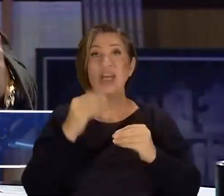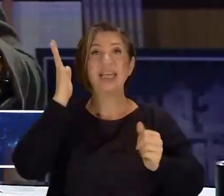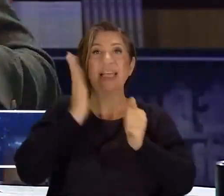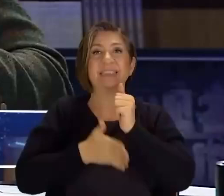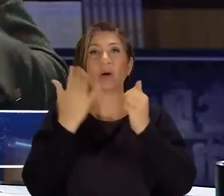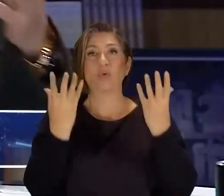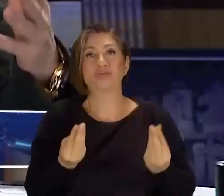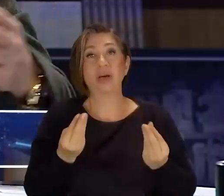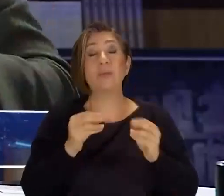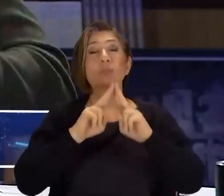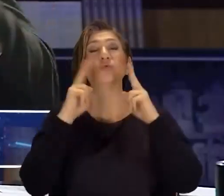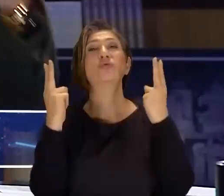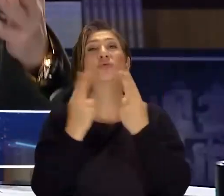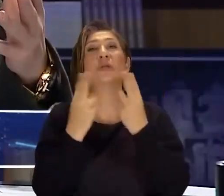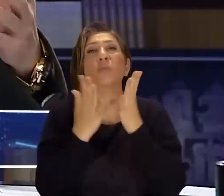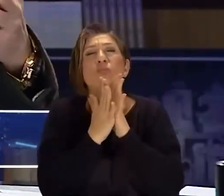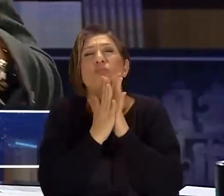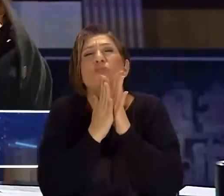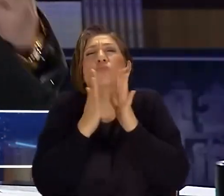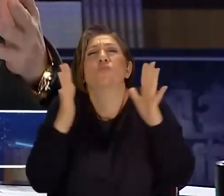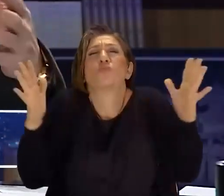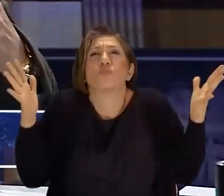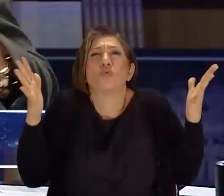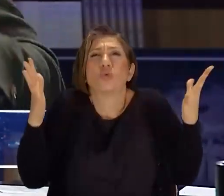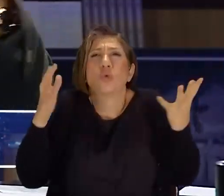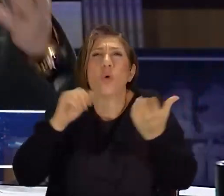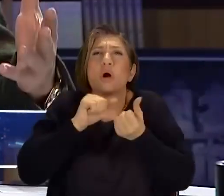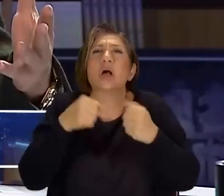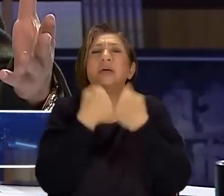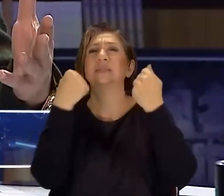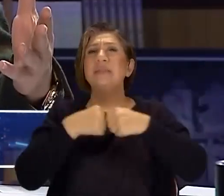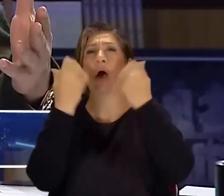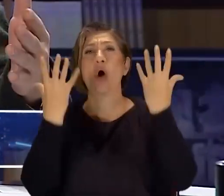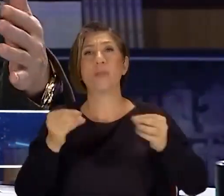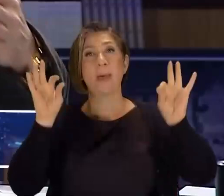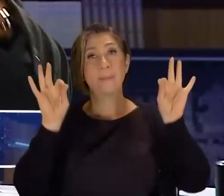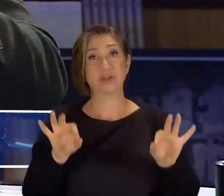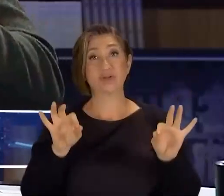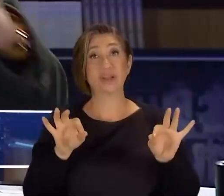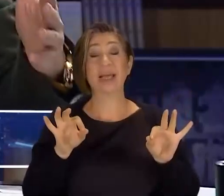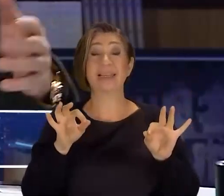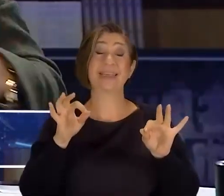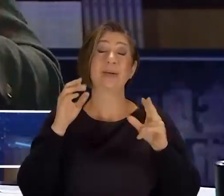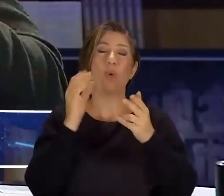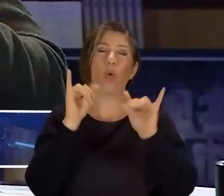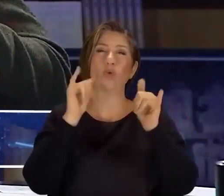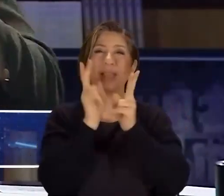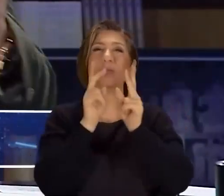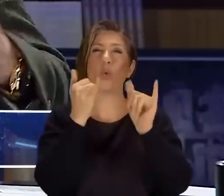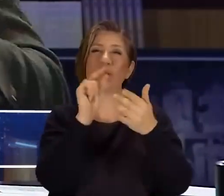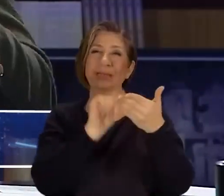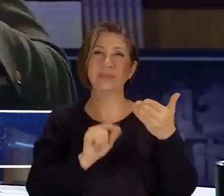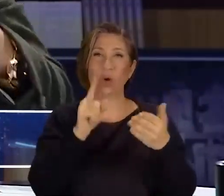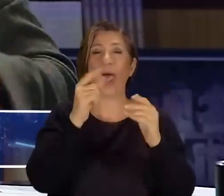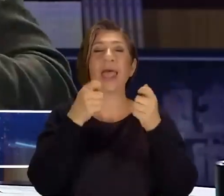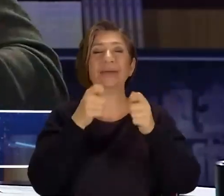şey yasaklanacak çünkü bütün dünyada büyük bu Ama benzer kazaların ortaya çıkması sonucu eğitim sisteminden